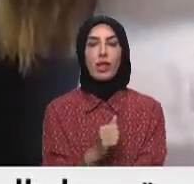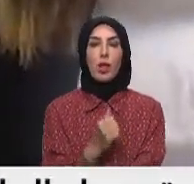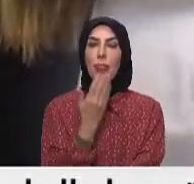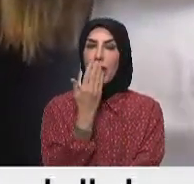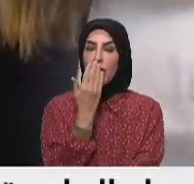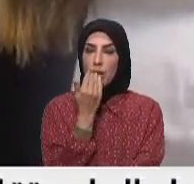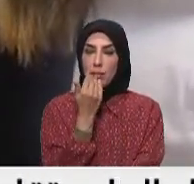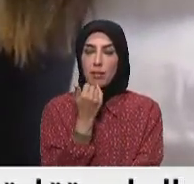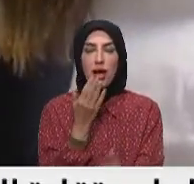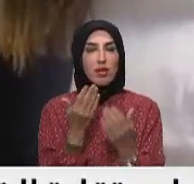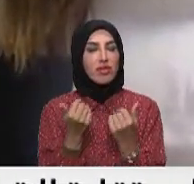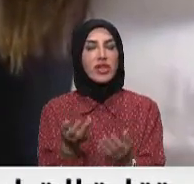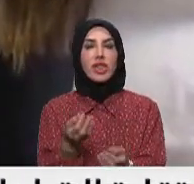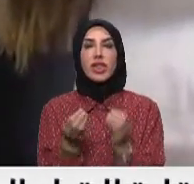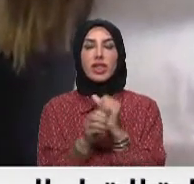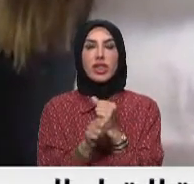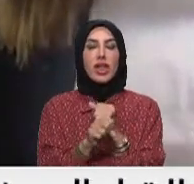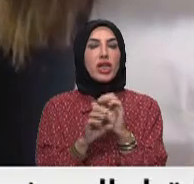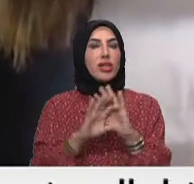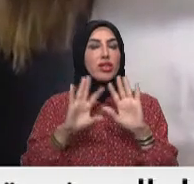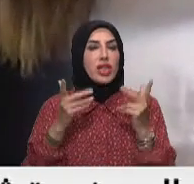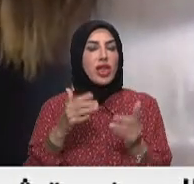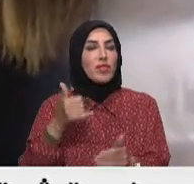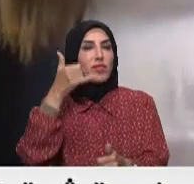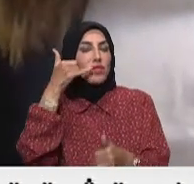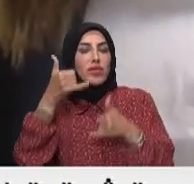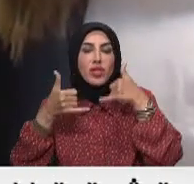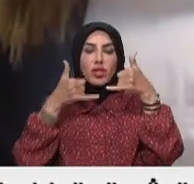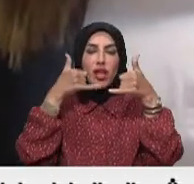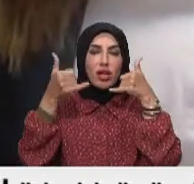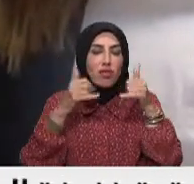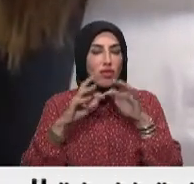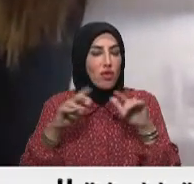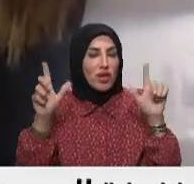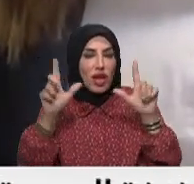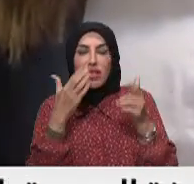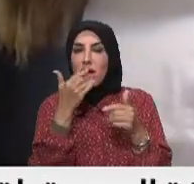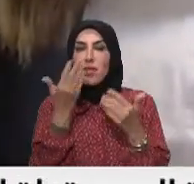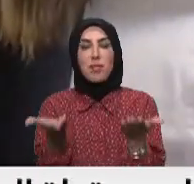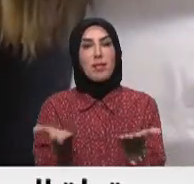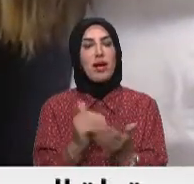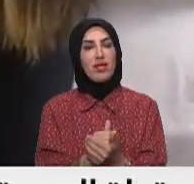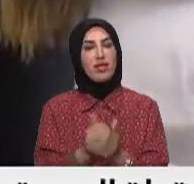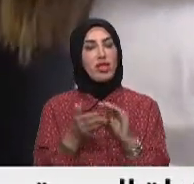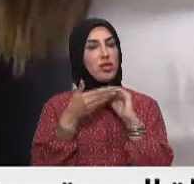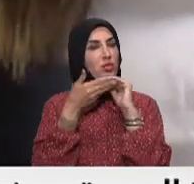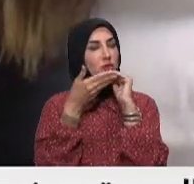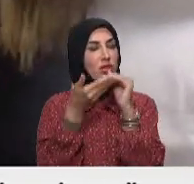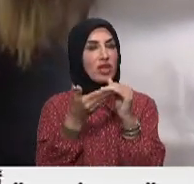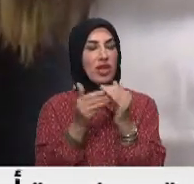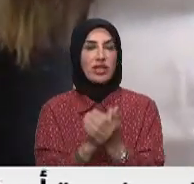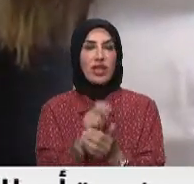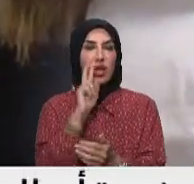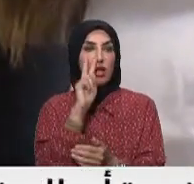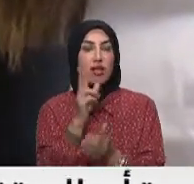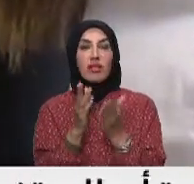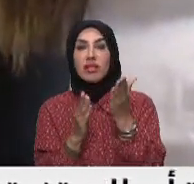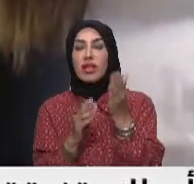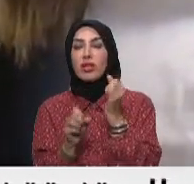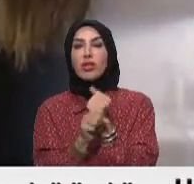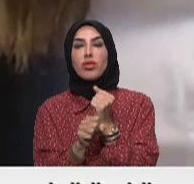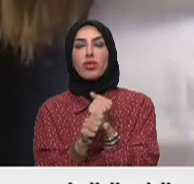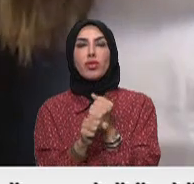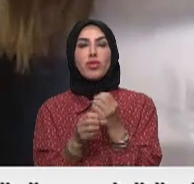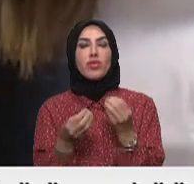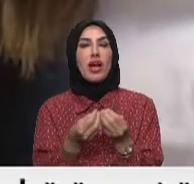لعدم توفر أي مواد لوجستية بين يديهم لمساعدة هؤلاء النازحين، ولأن الصور التي تم